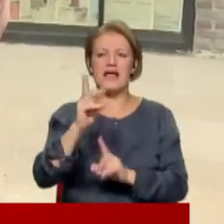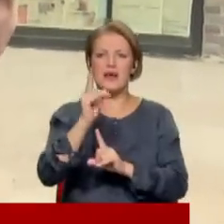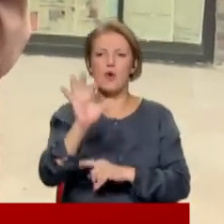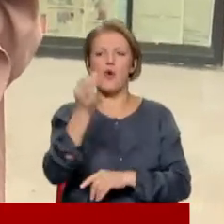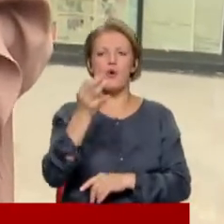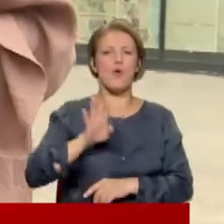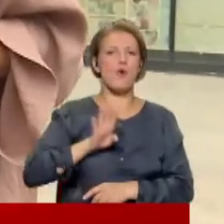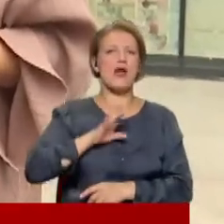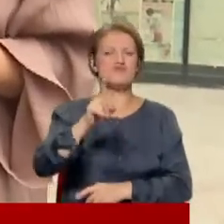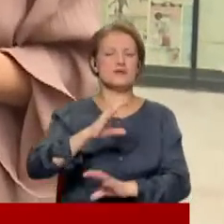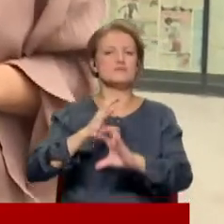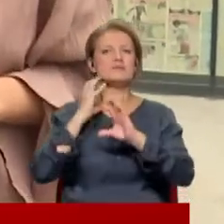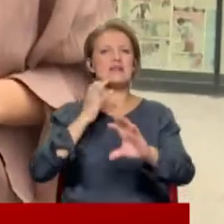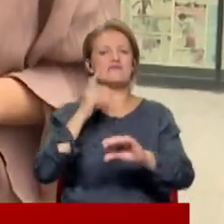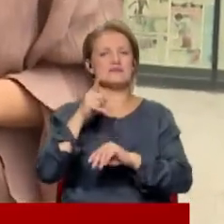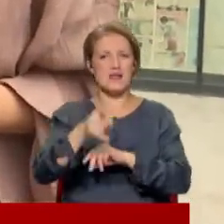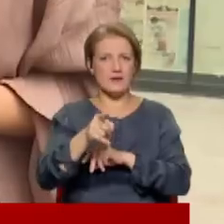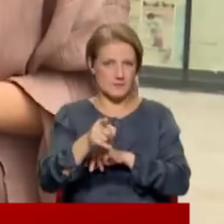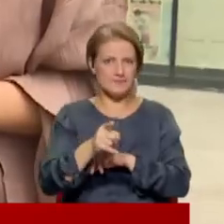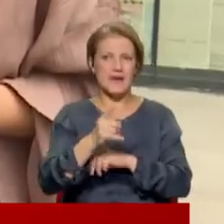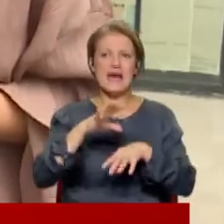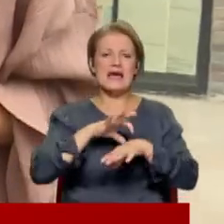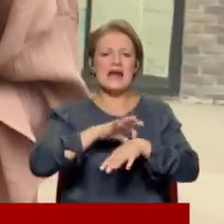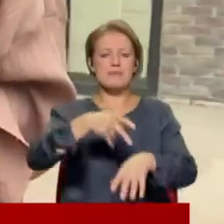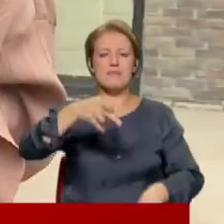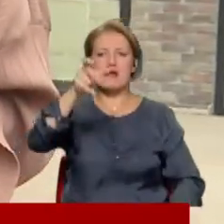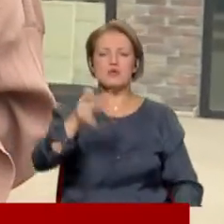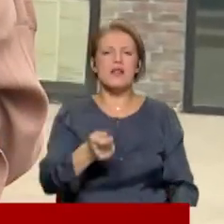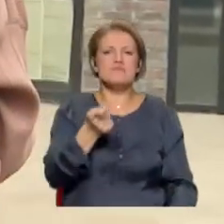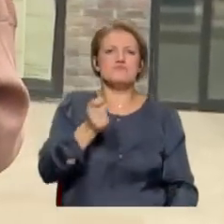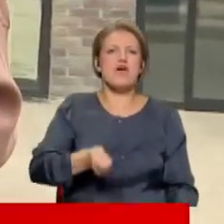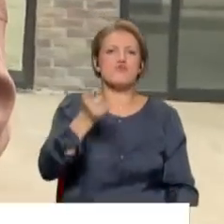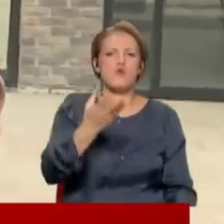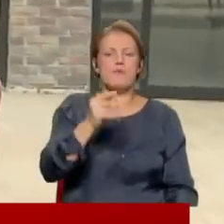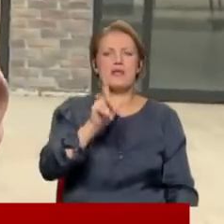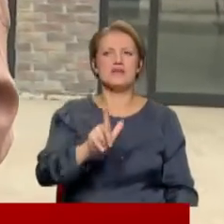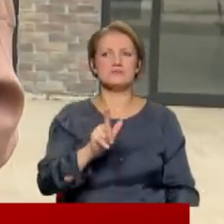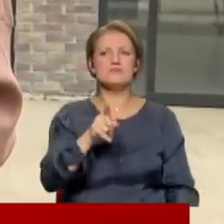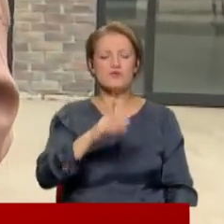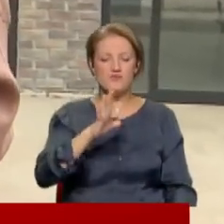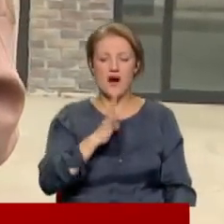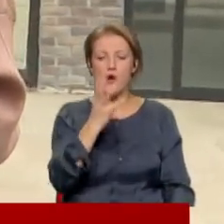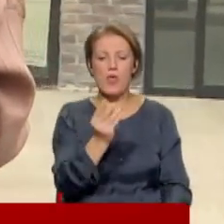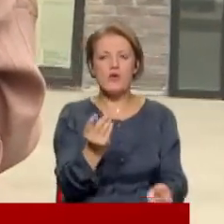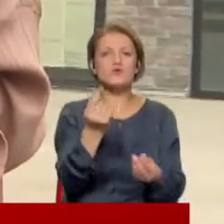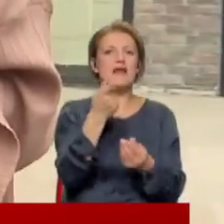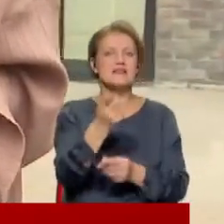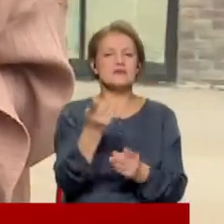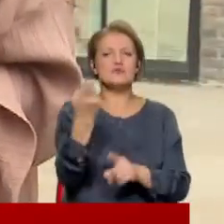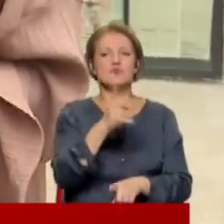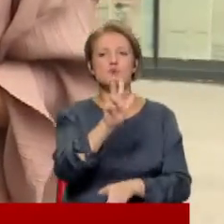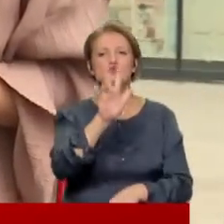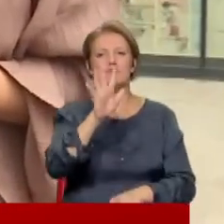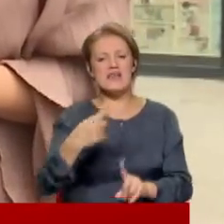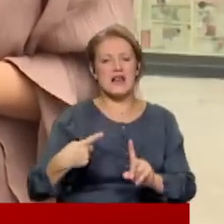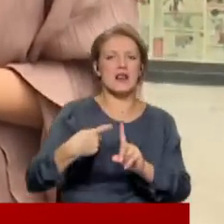ortaokul öğrencilerini taşıyan servislerde rehber personel bulundurma zorunluluğu var. Bu da var olan ücretlerin üzerine